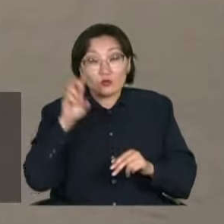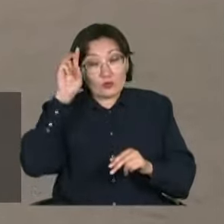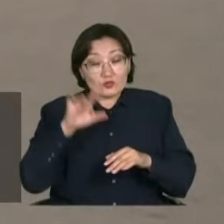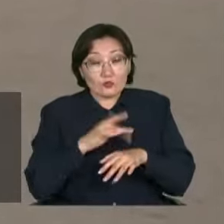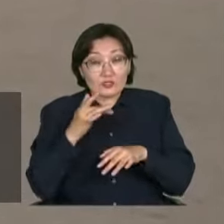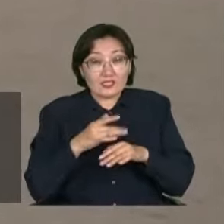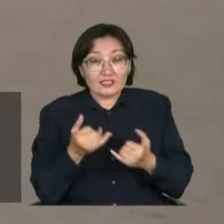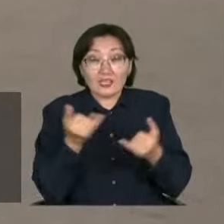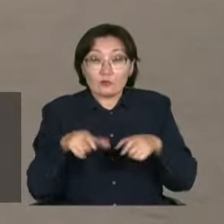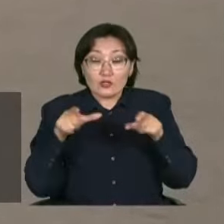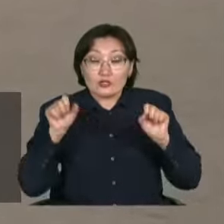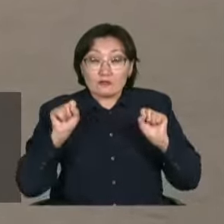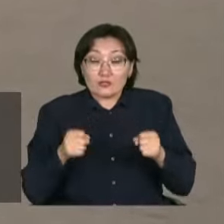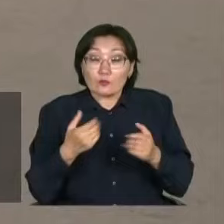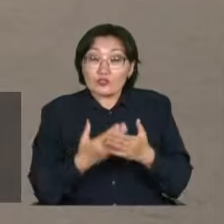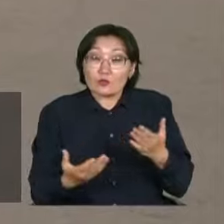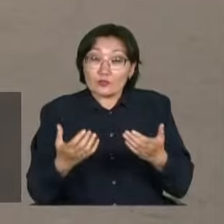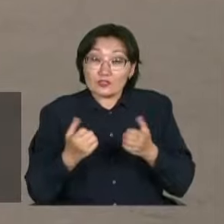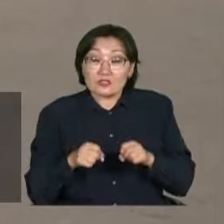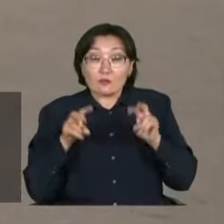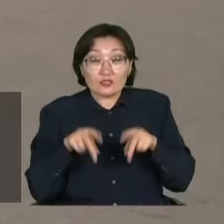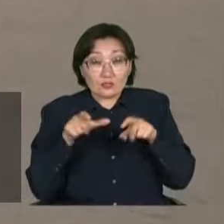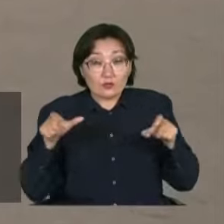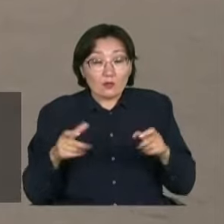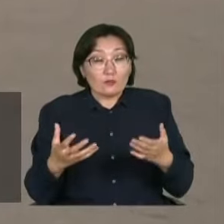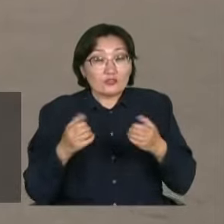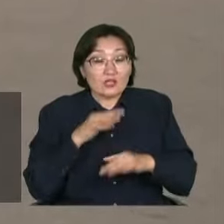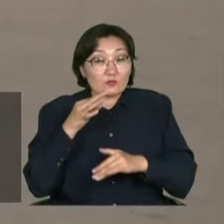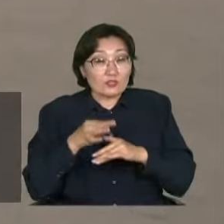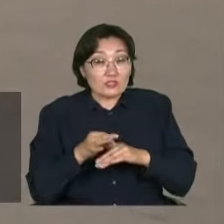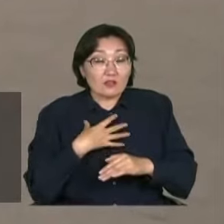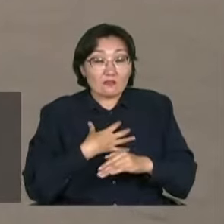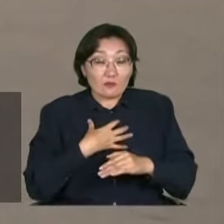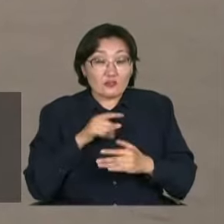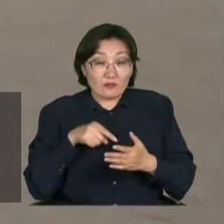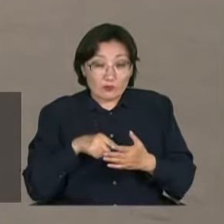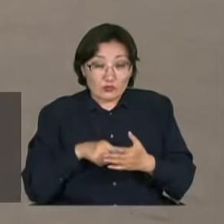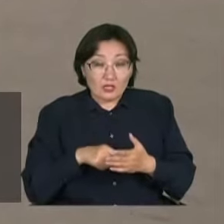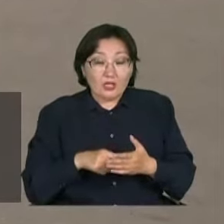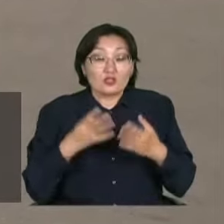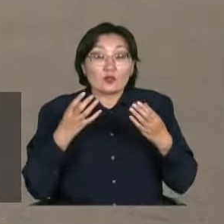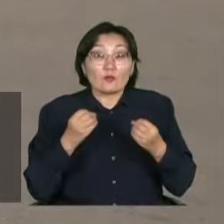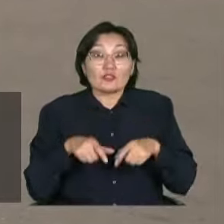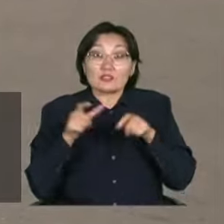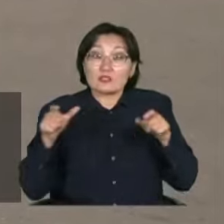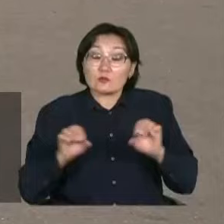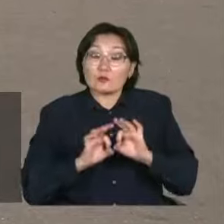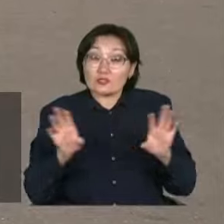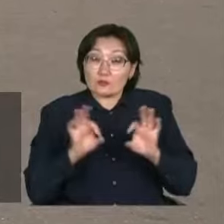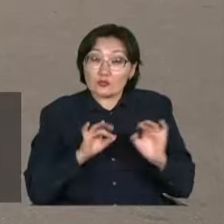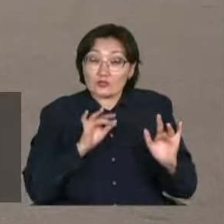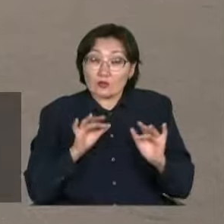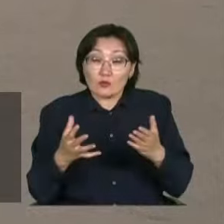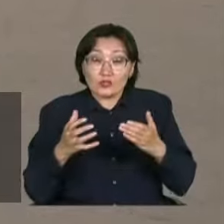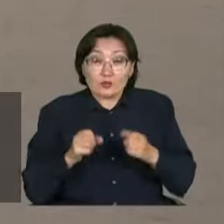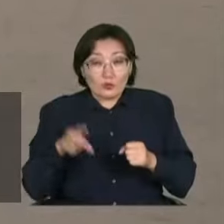граждан. Здесь жители могут проконсультироваться со специалистами и получить ответы на волнующие вопросы. Кроме того, жителям разъясняется процесс